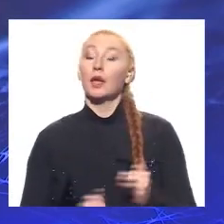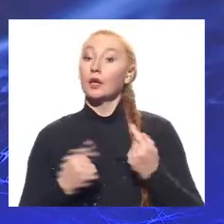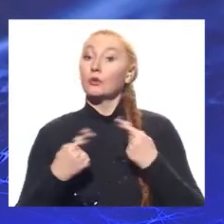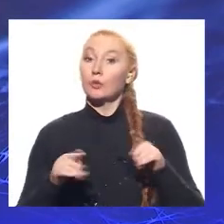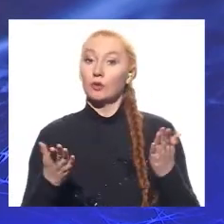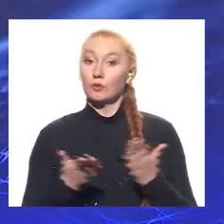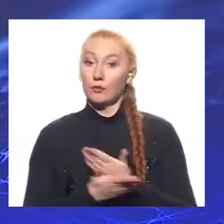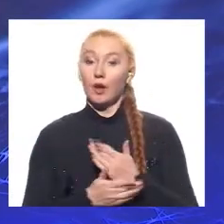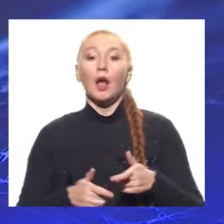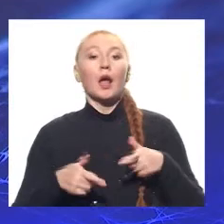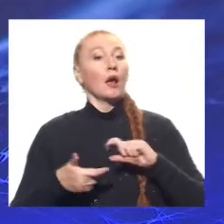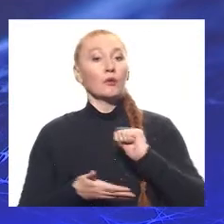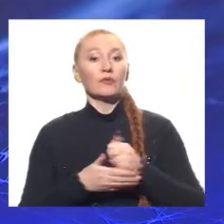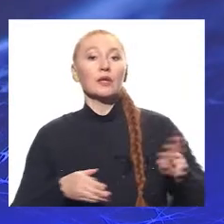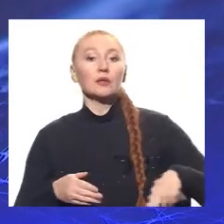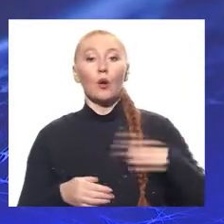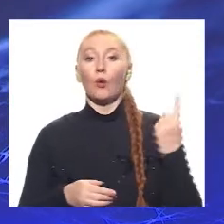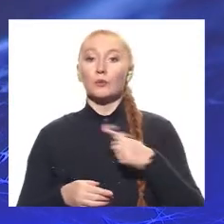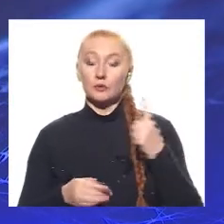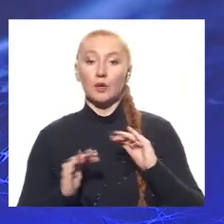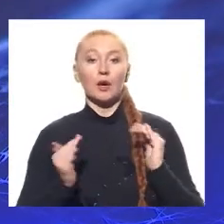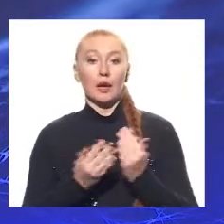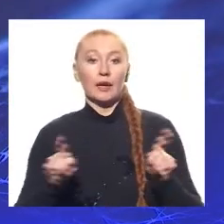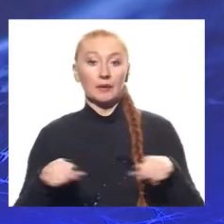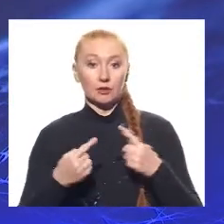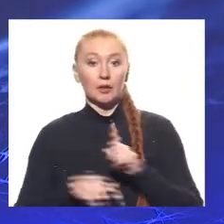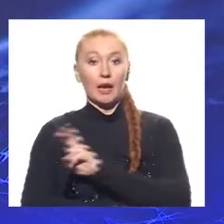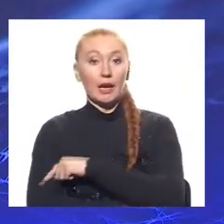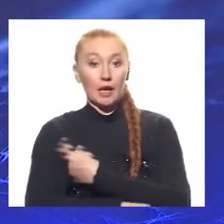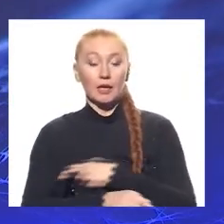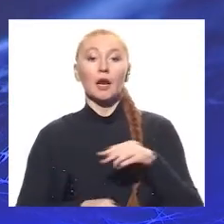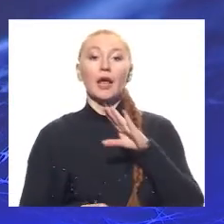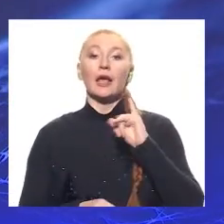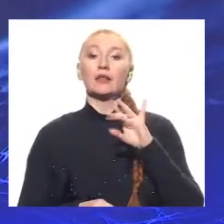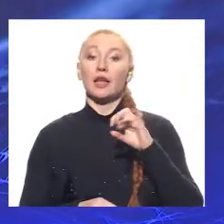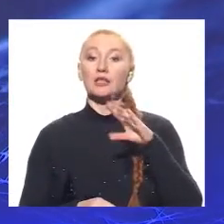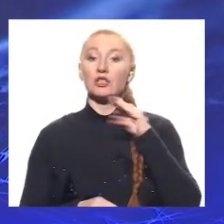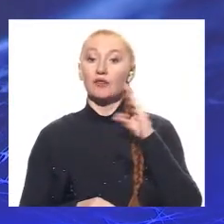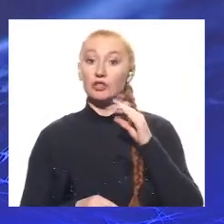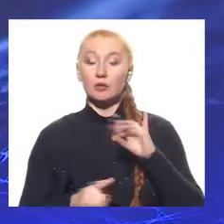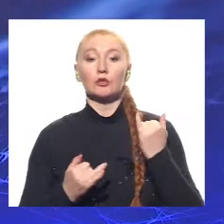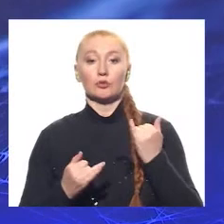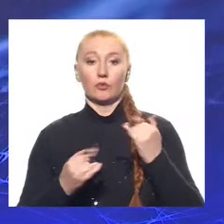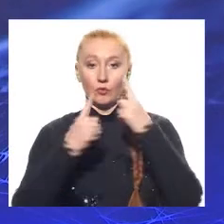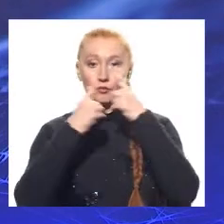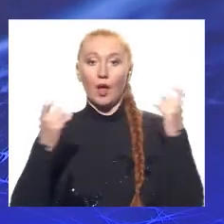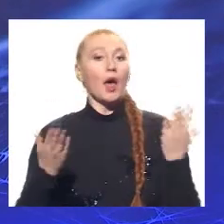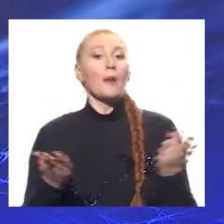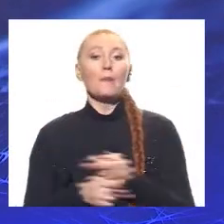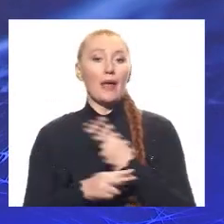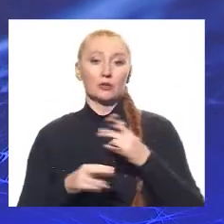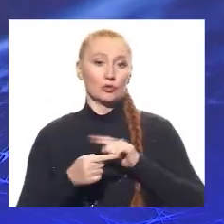інших новин. Генеральна директорка обласної реабілітаційної лікарні Інеса Шевченко відсьогодні оголосила